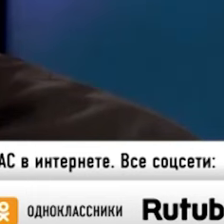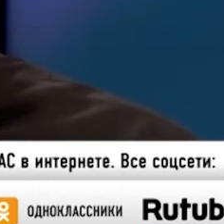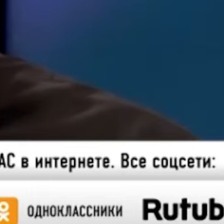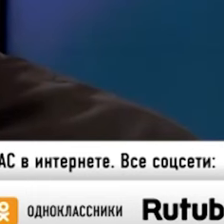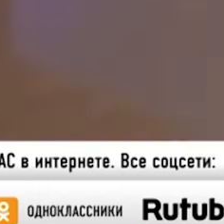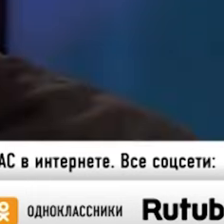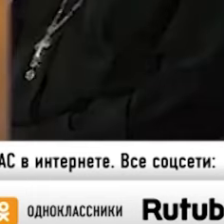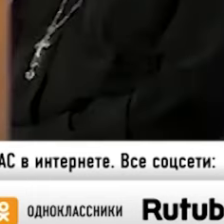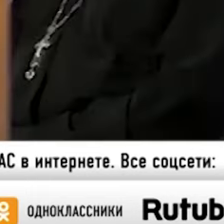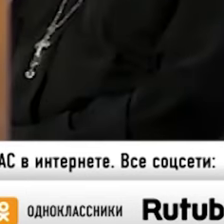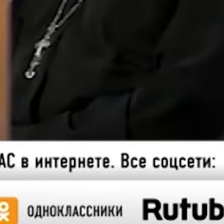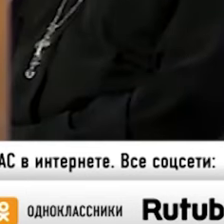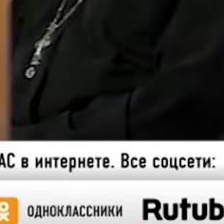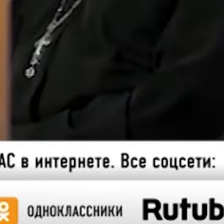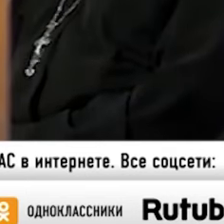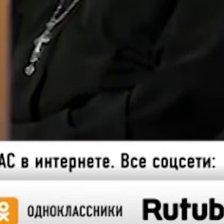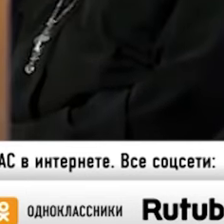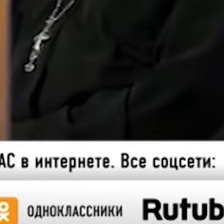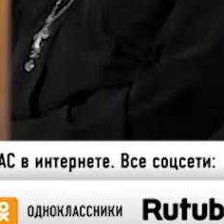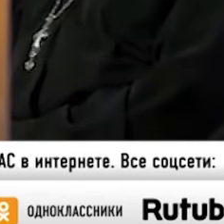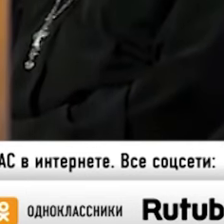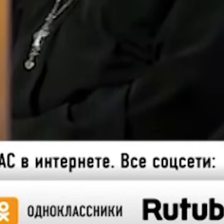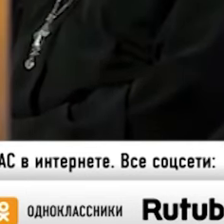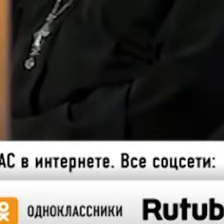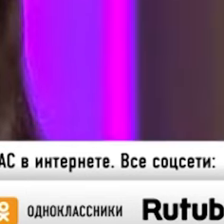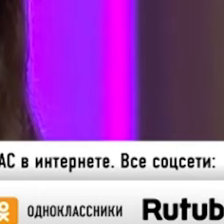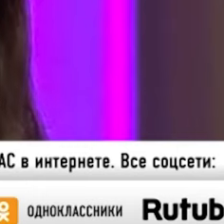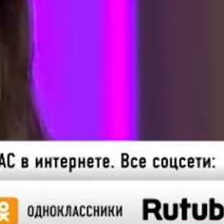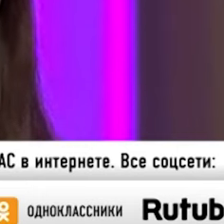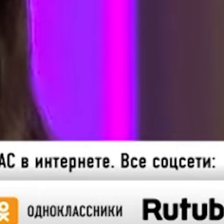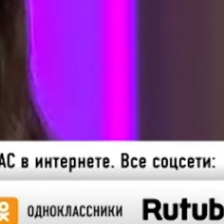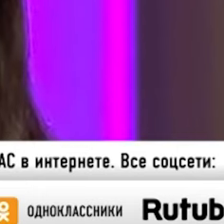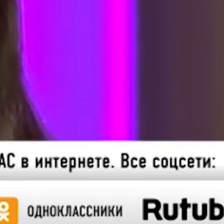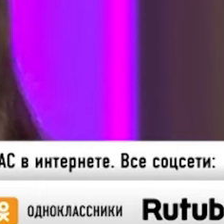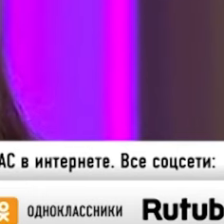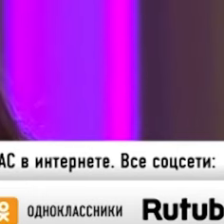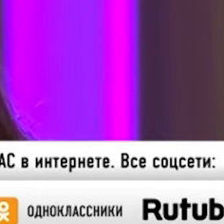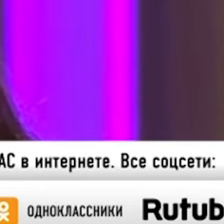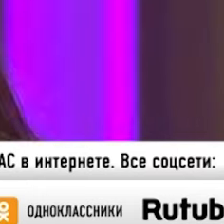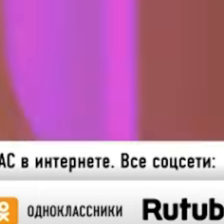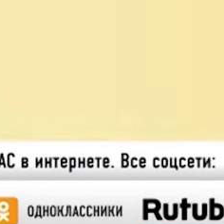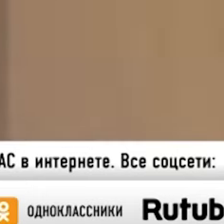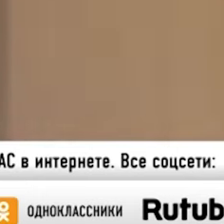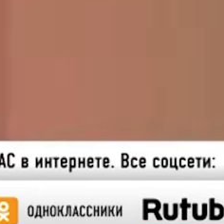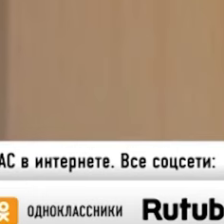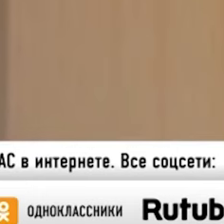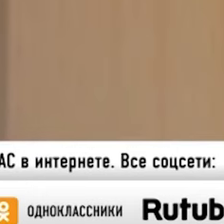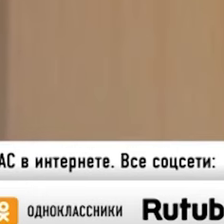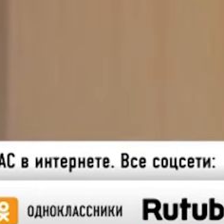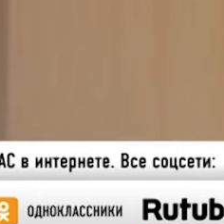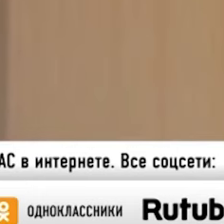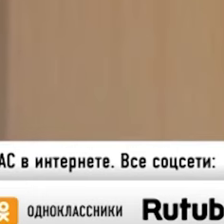и блуд. Если вы не знаете, как наладить отношения с близким человеком, где